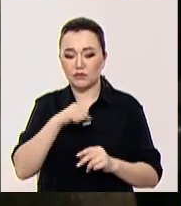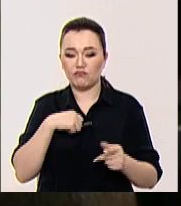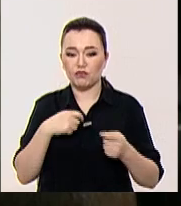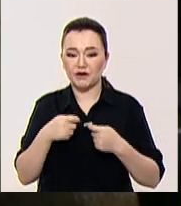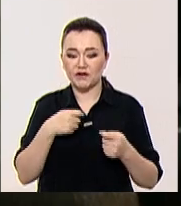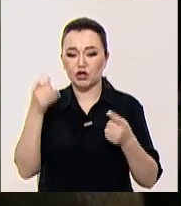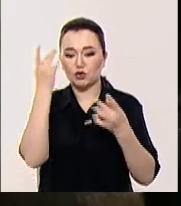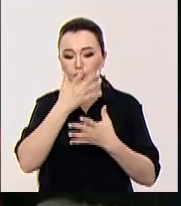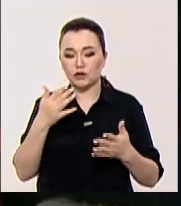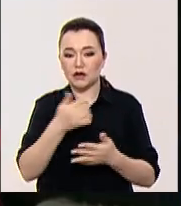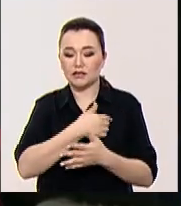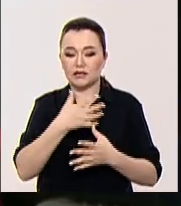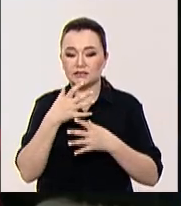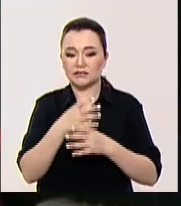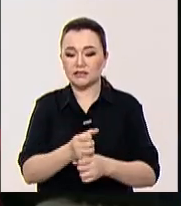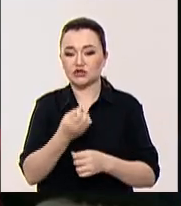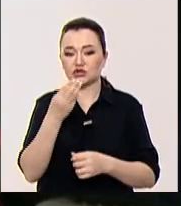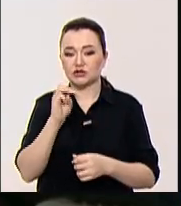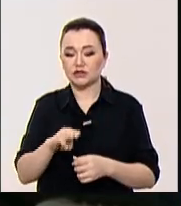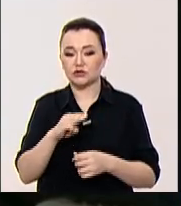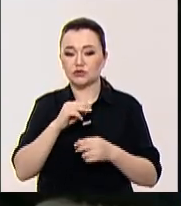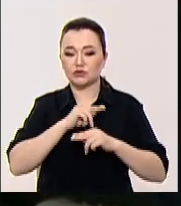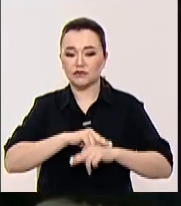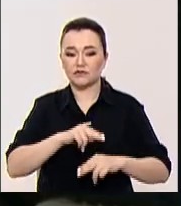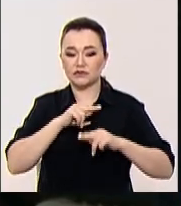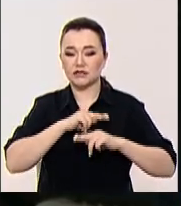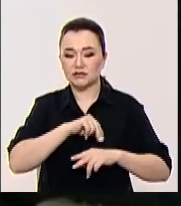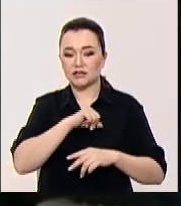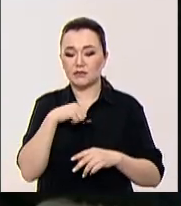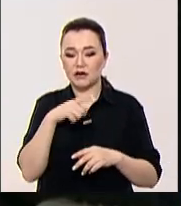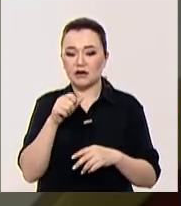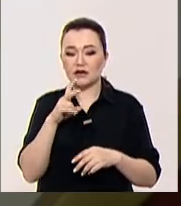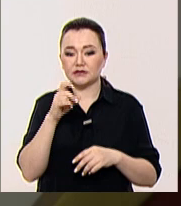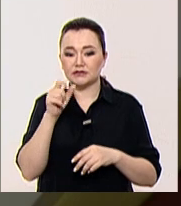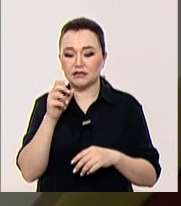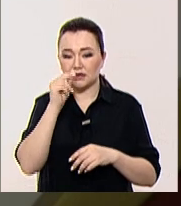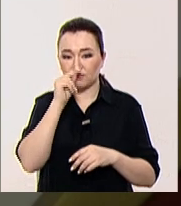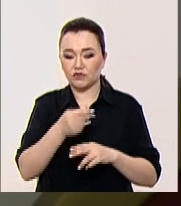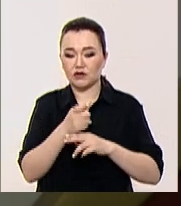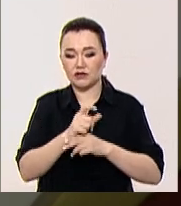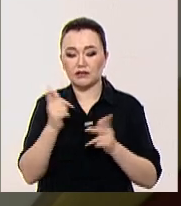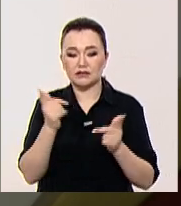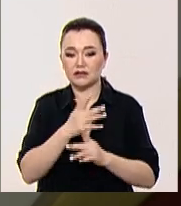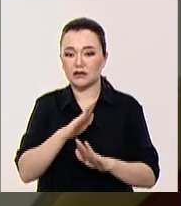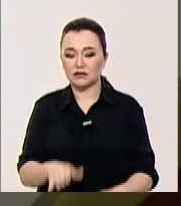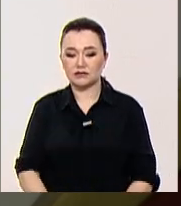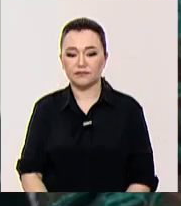культуры. Пытались сократить и штат рядовых сотрудников. Сама Ханзада Есенова с обвинениями не